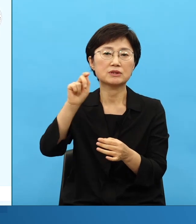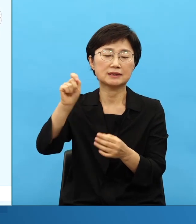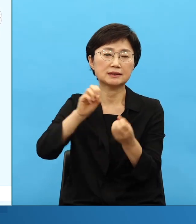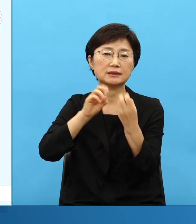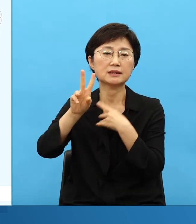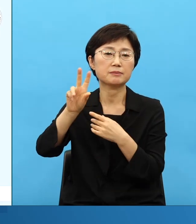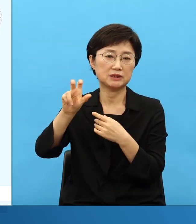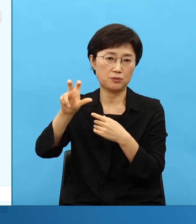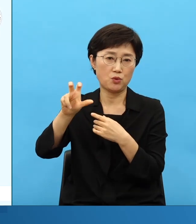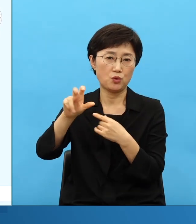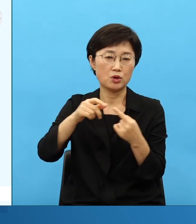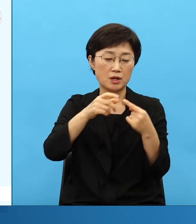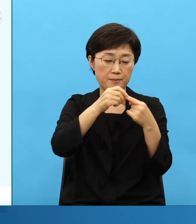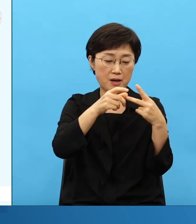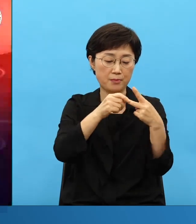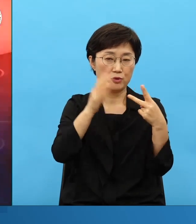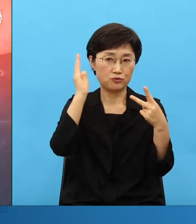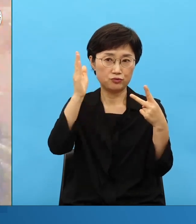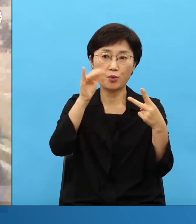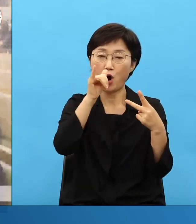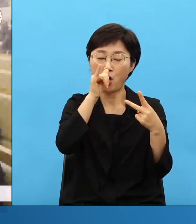오는 31일 열립니다.